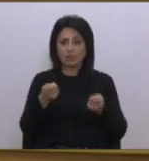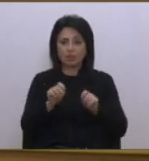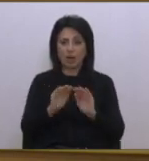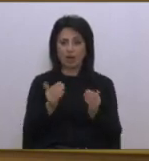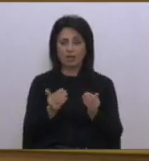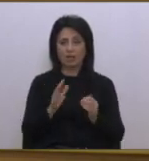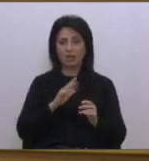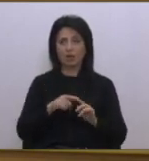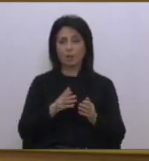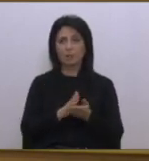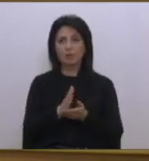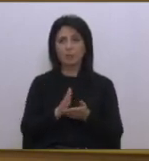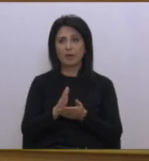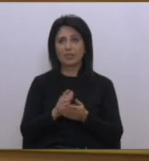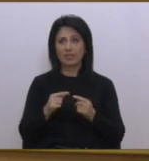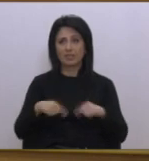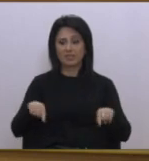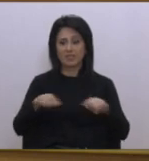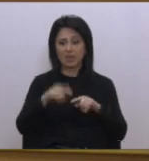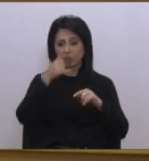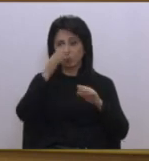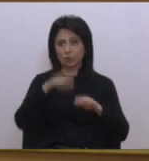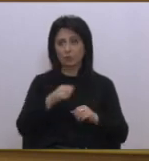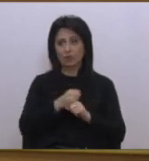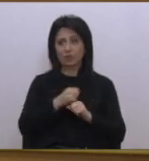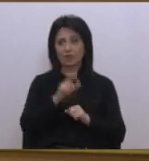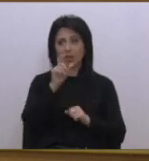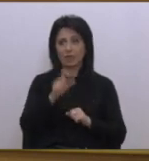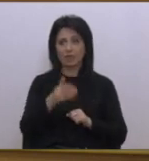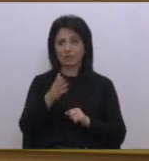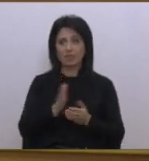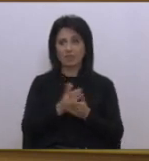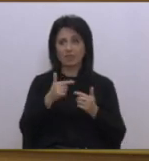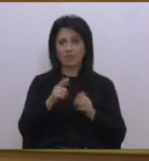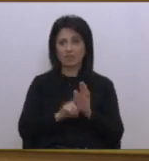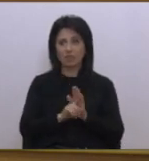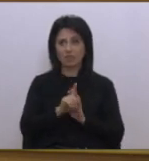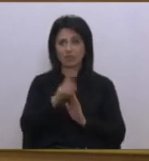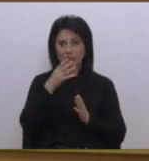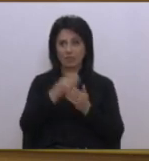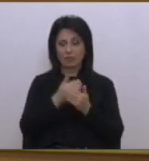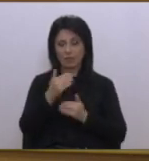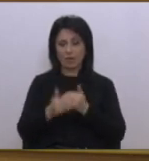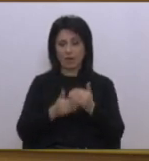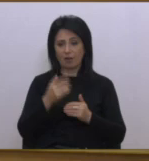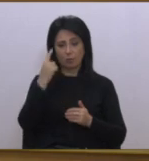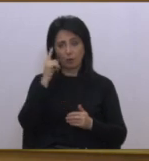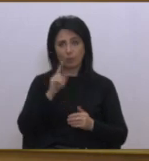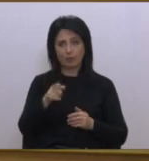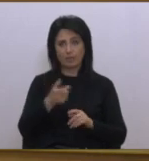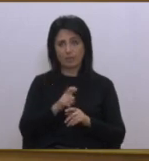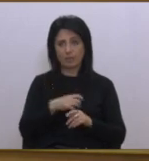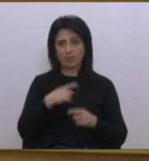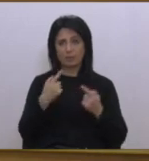იყო გარკვეული მიმართულებებით წრე, რომ შეუძლებელს ხდიდა ადამიანების სტაჟირებიდან დაეწყოთ თავიანთი კარიერა. ამიტომ ფიქრობ, რომ ეს არის